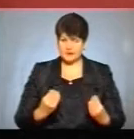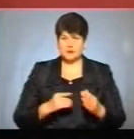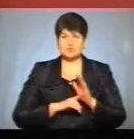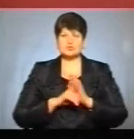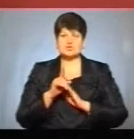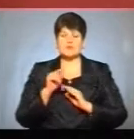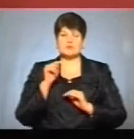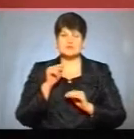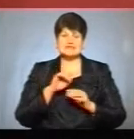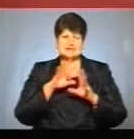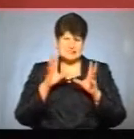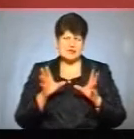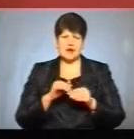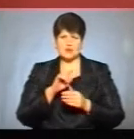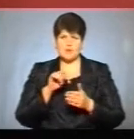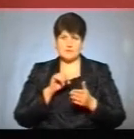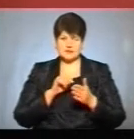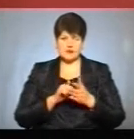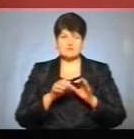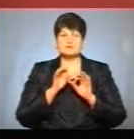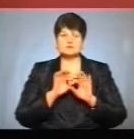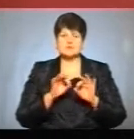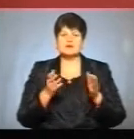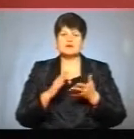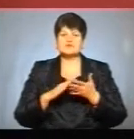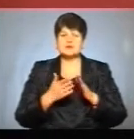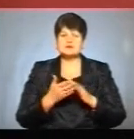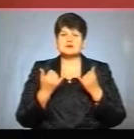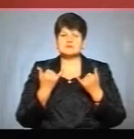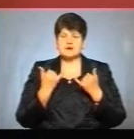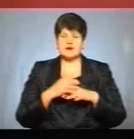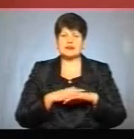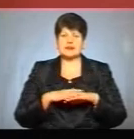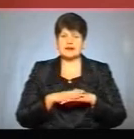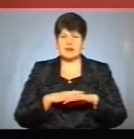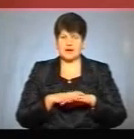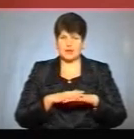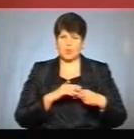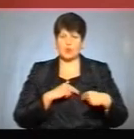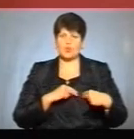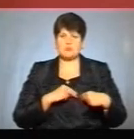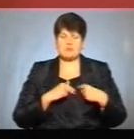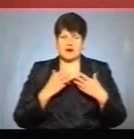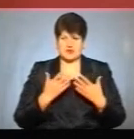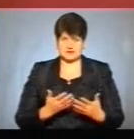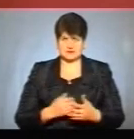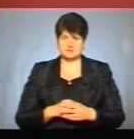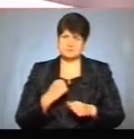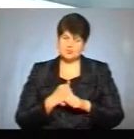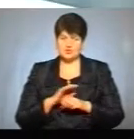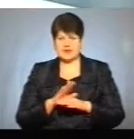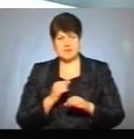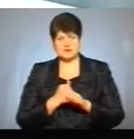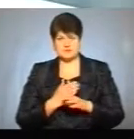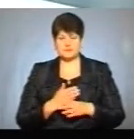такого загального питання. Окресліть, будь ласка, яка в нас ситуація на ринку праці, яке співвідношення працюючих-непрацюючих на сьогоднішній день?